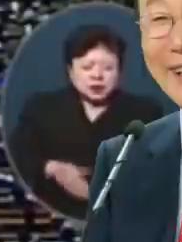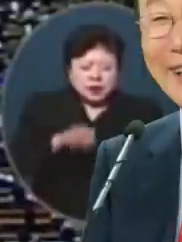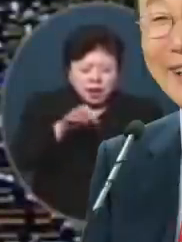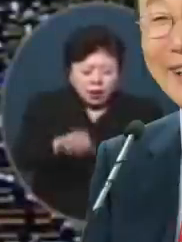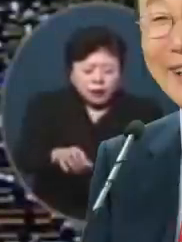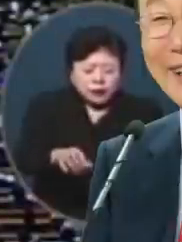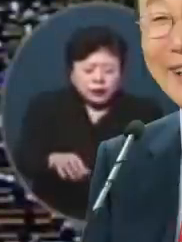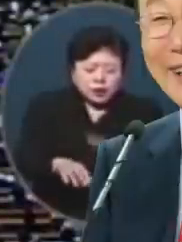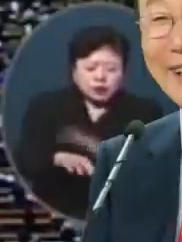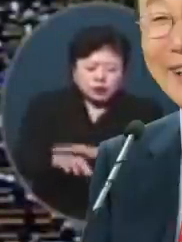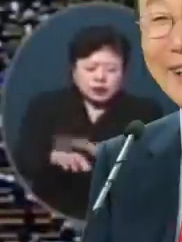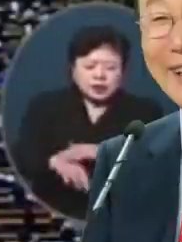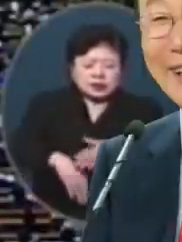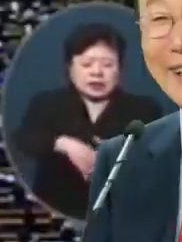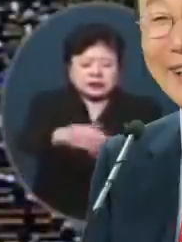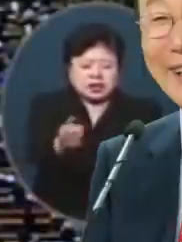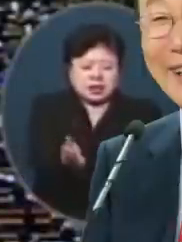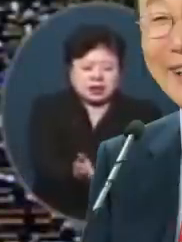우익단체